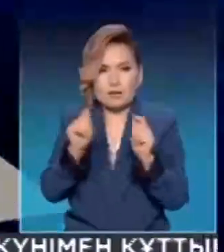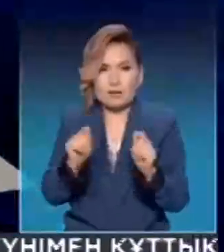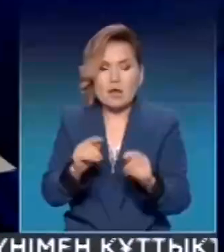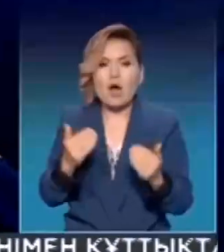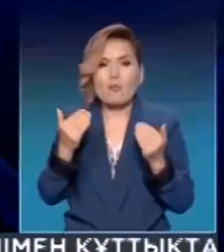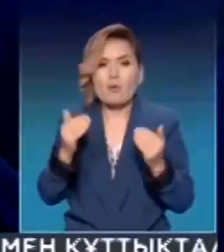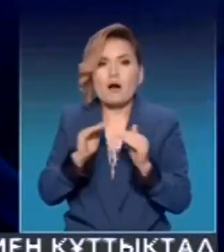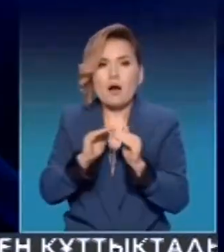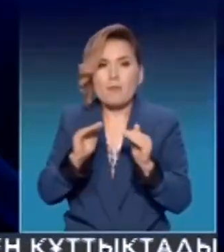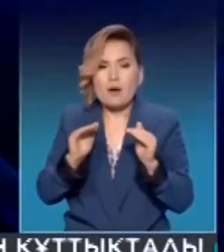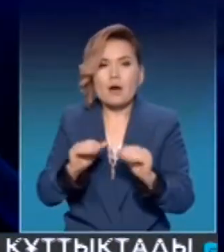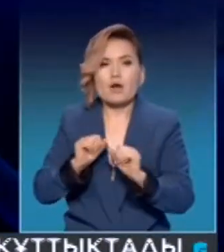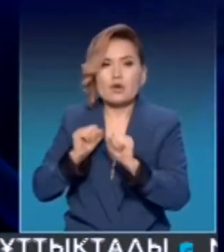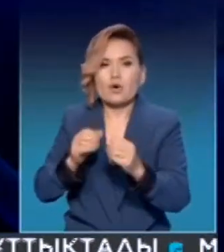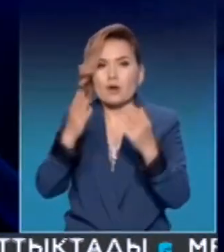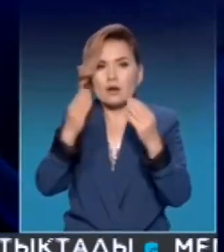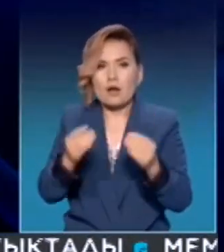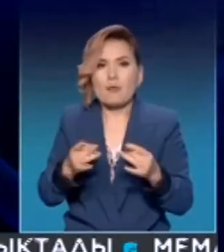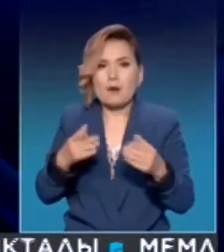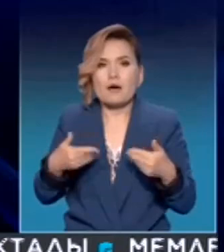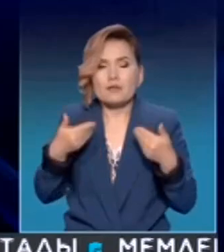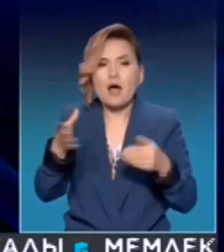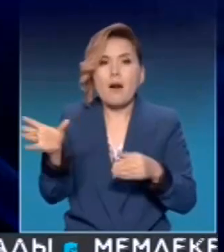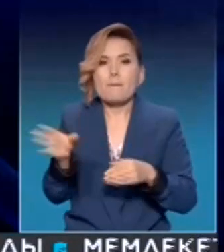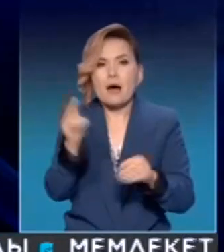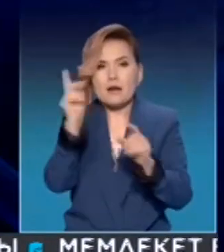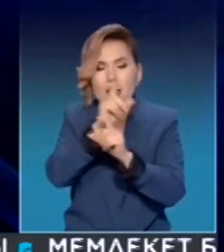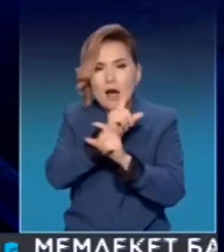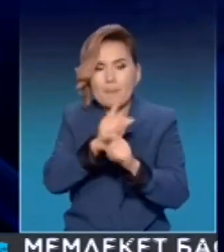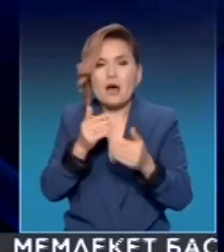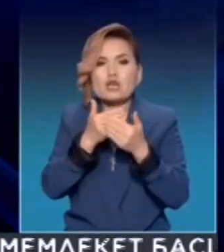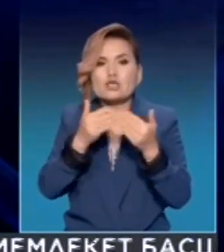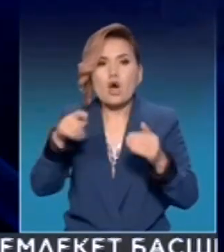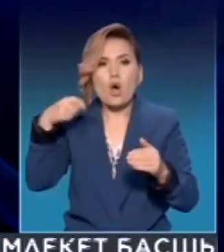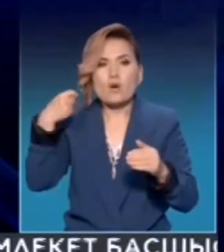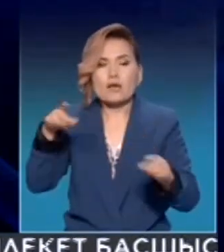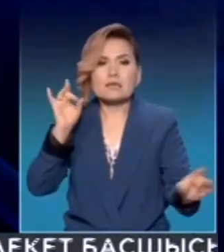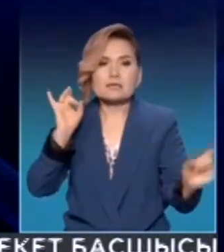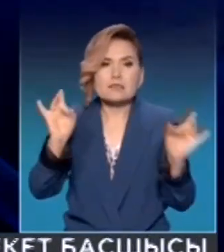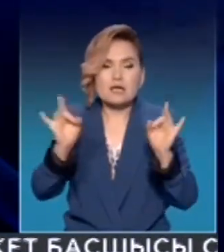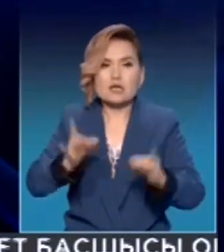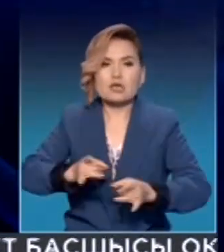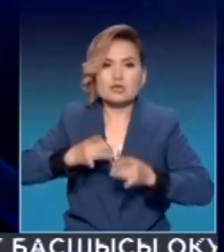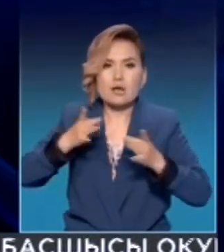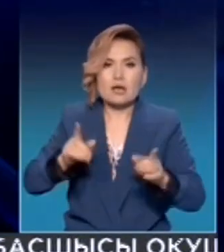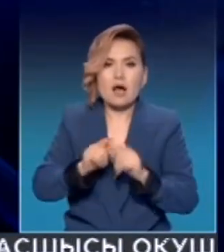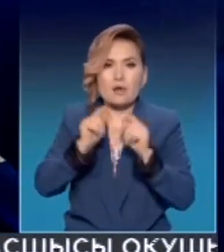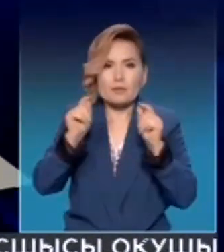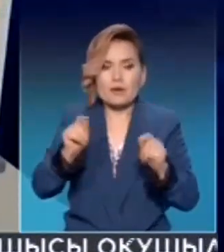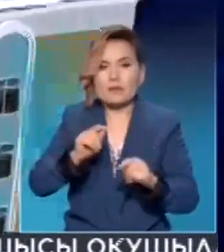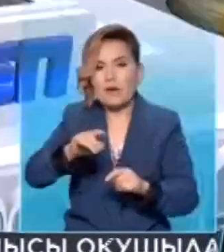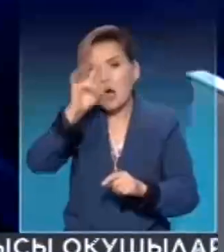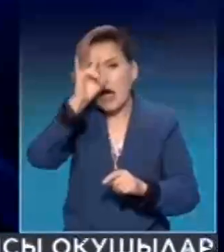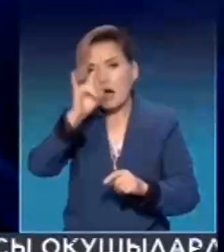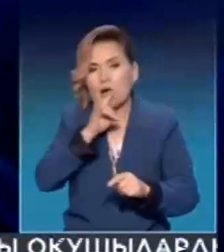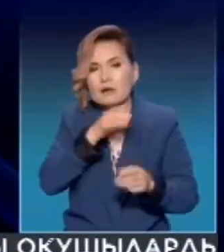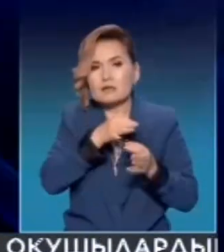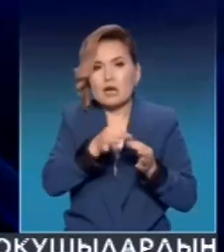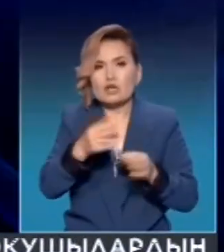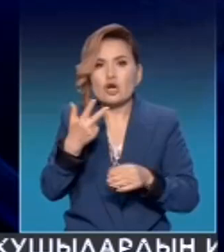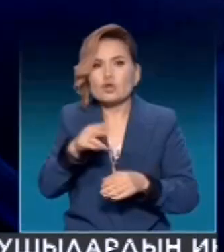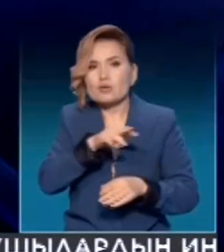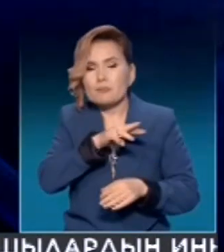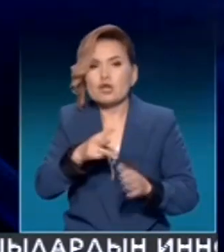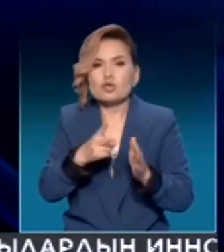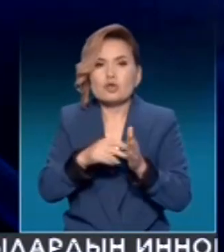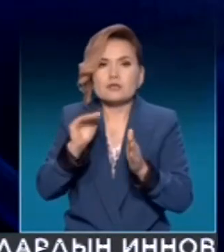Бүгін балаларды қорғау күнімен қатар барлық мектептерде соңғы қоңырау салтанатты шарасы өтті. Ел бойынша 3